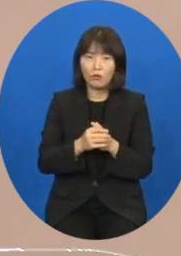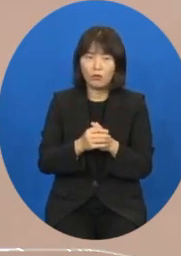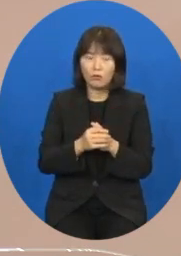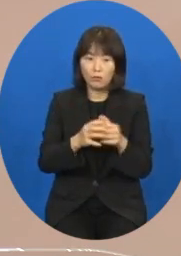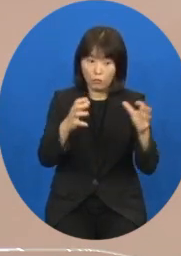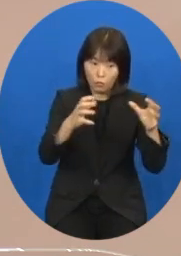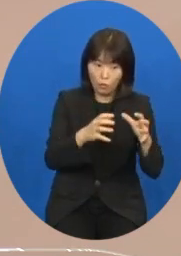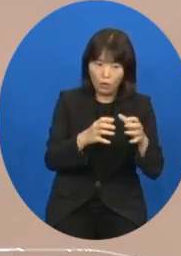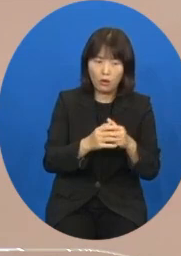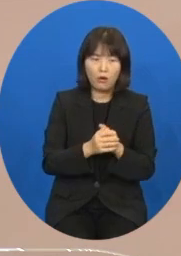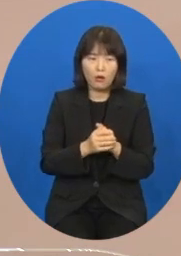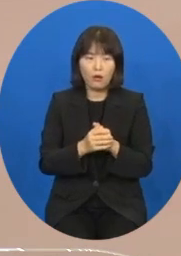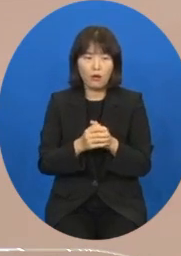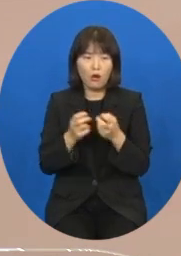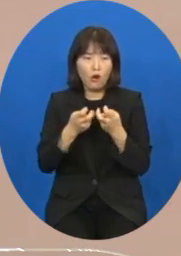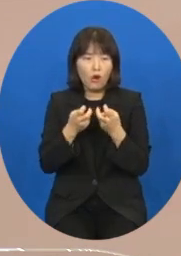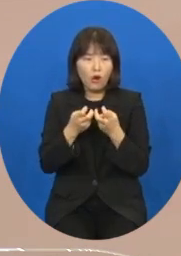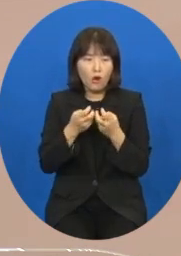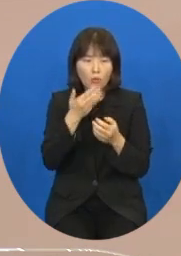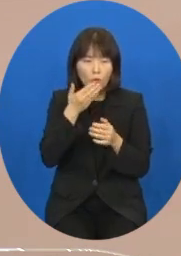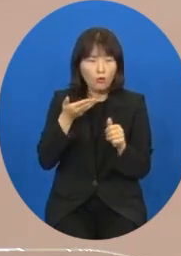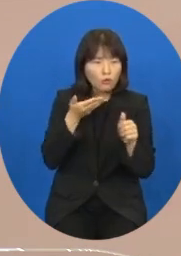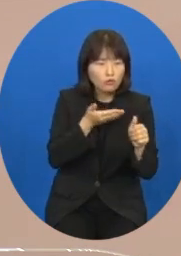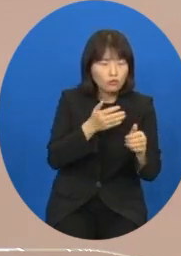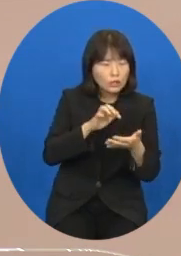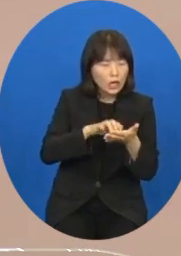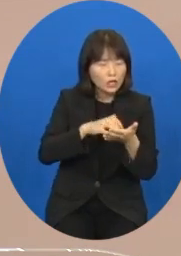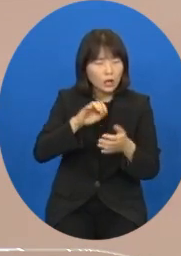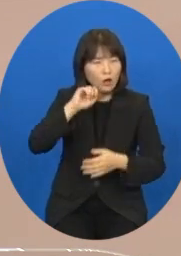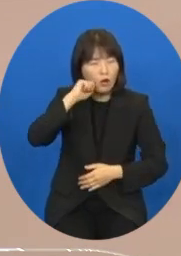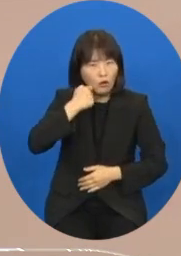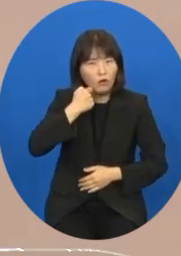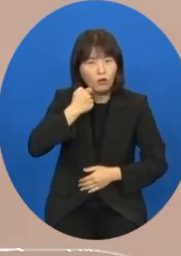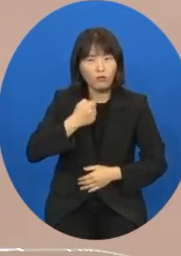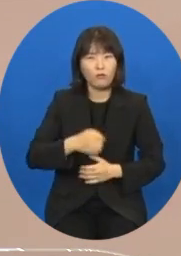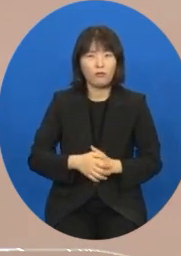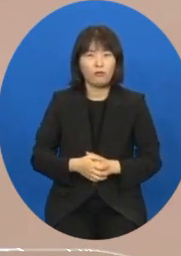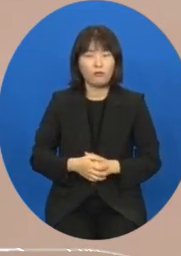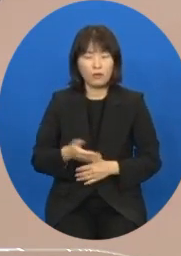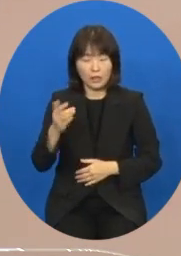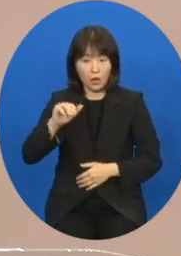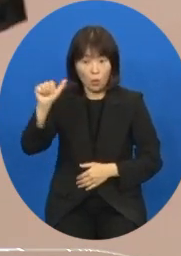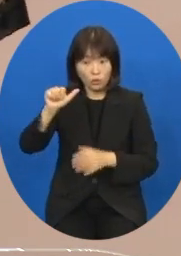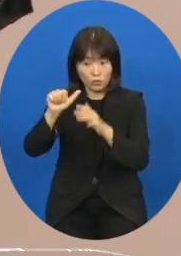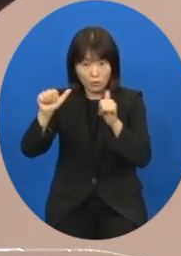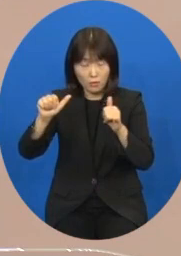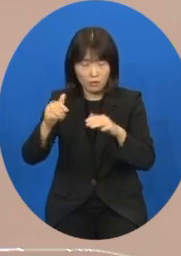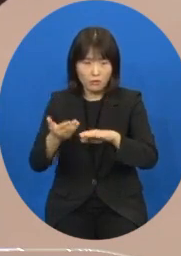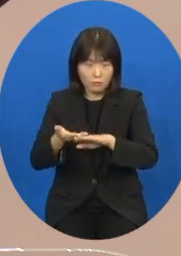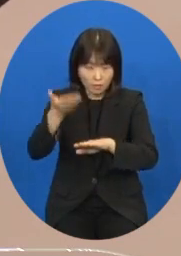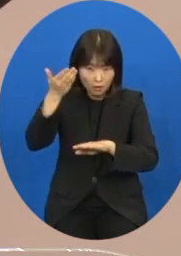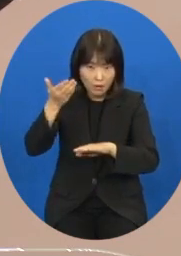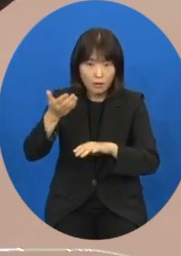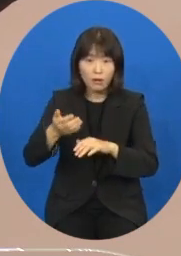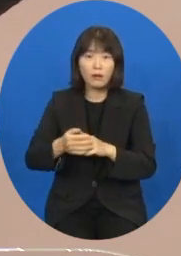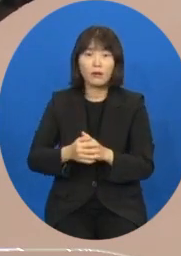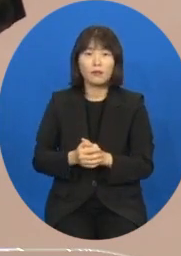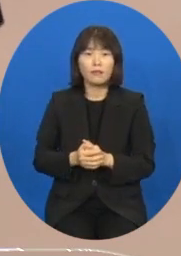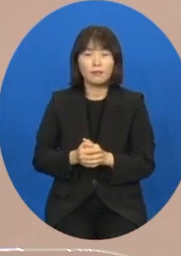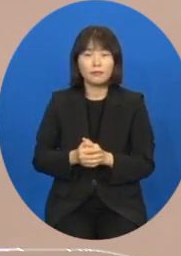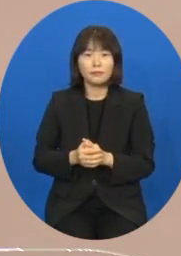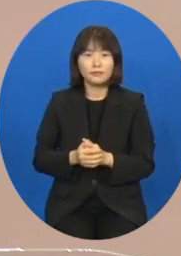해야 이 사람 먹이나 계산이 어려우실 거예요. 무려 5,000명이 넘는 남자들만 5,000명이